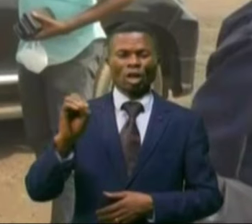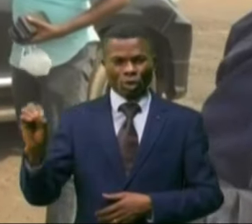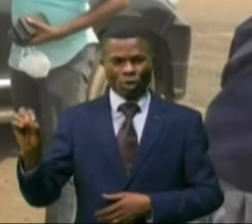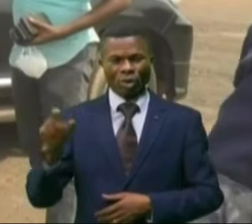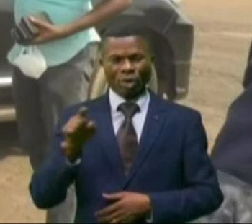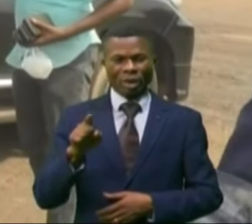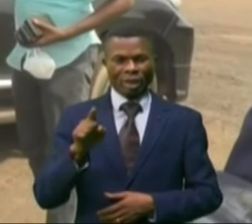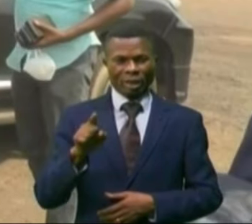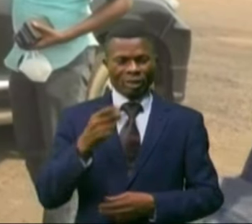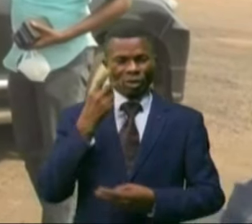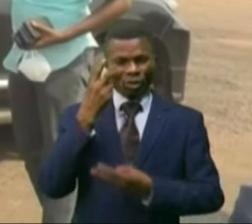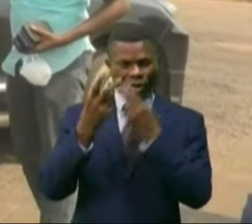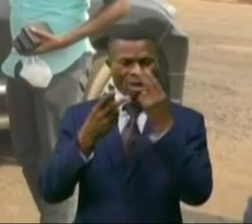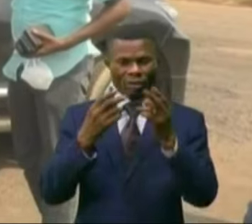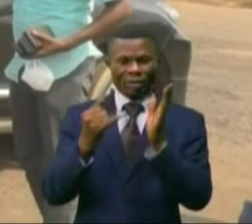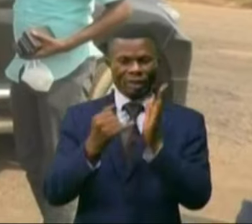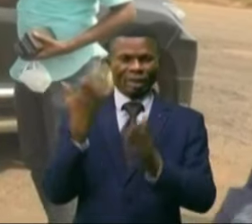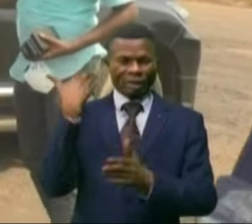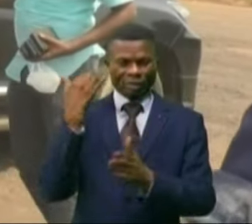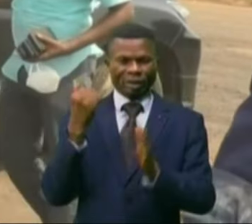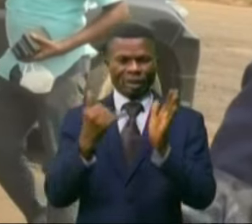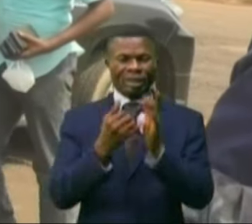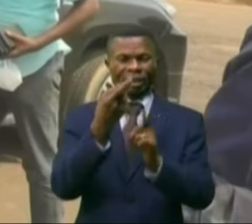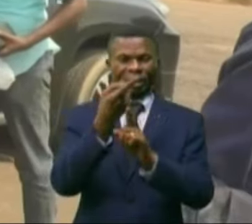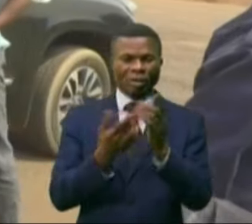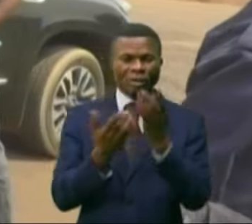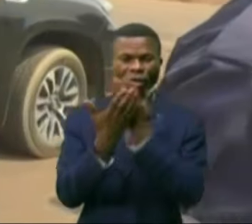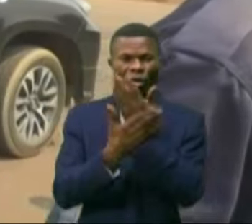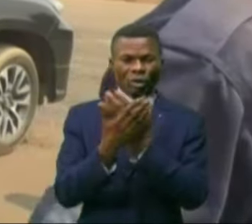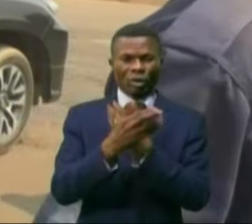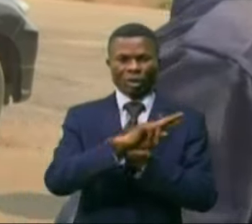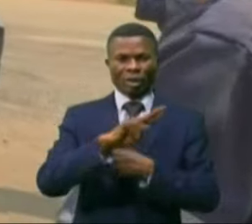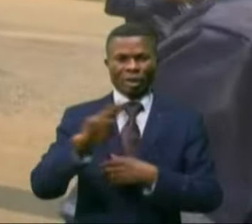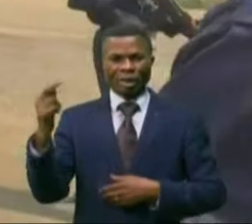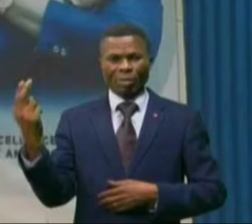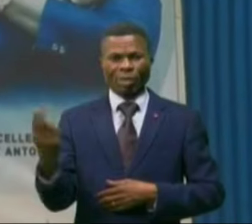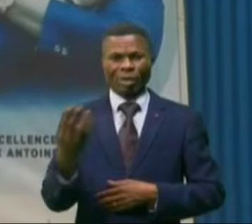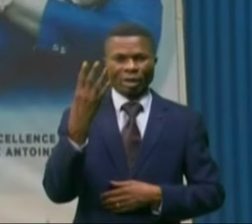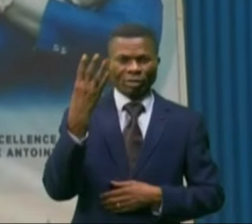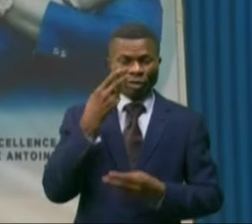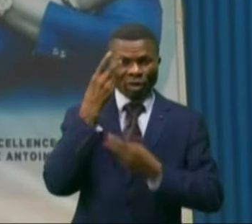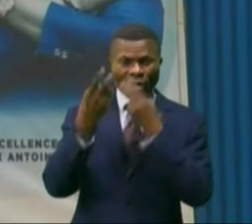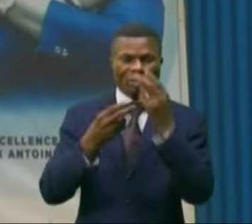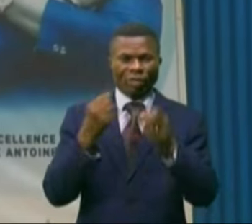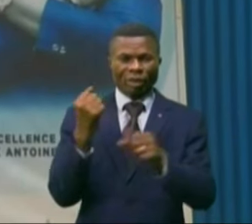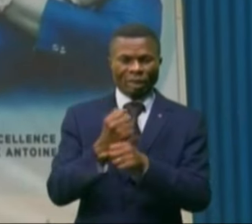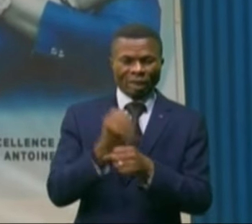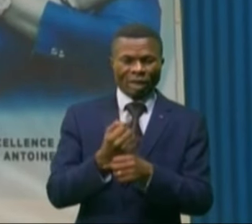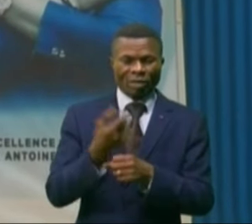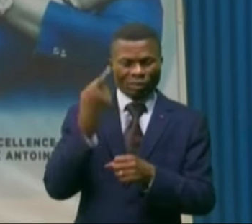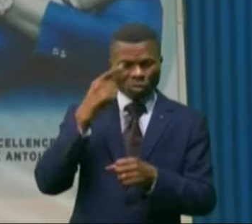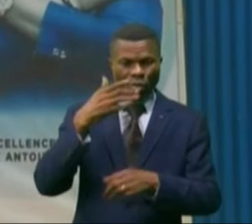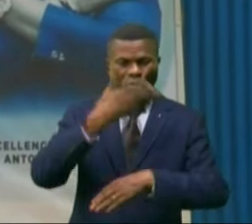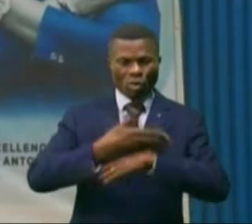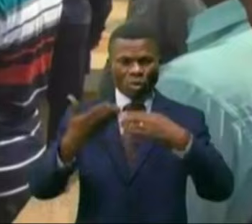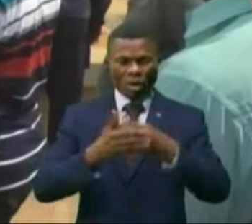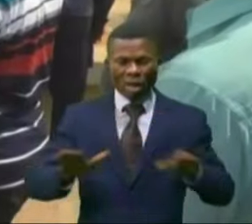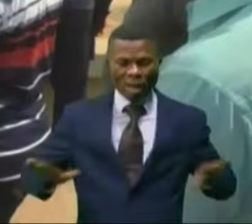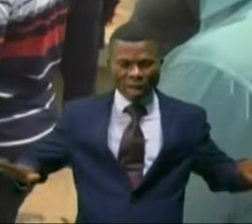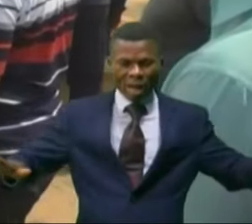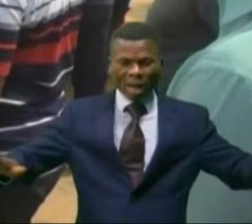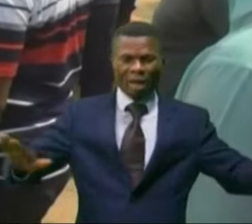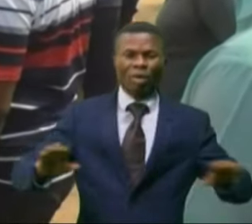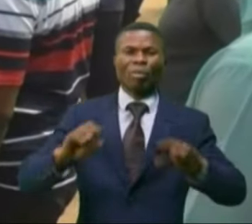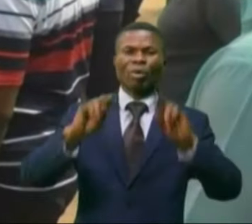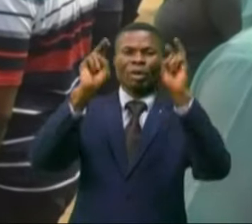a fait le terrain samedi 6 juillet 2024 pour visiter les travaux de modernisation de l'aéroport de Mbujimayi et